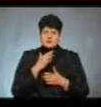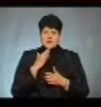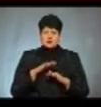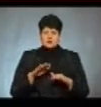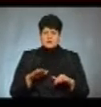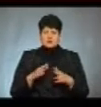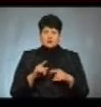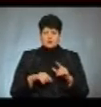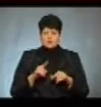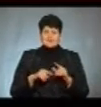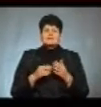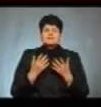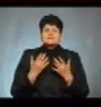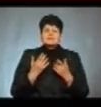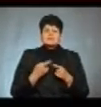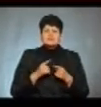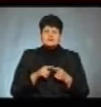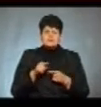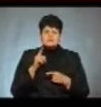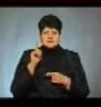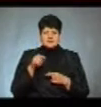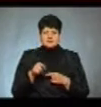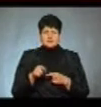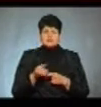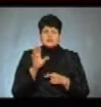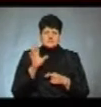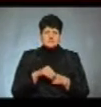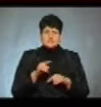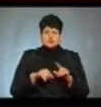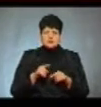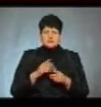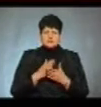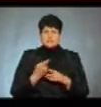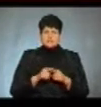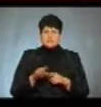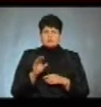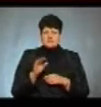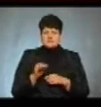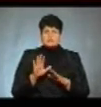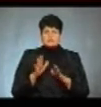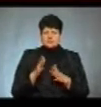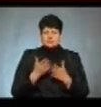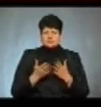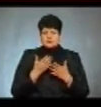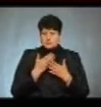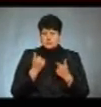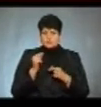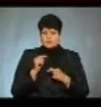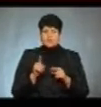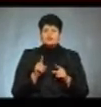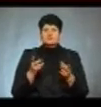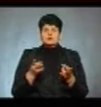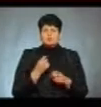багатодітної родини. Так. Наскільки вам відомо, чи всі родини мають такі посвідчення, у разі того, якщо немає його, що